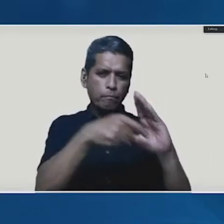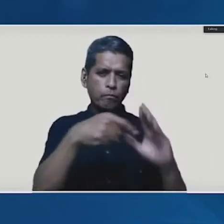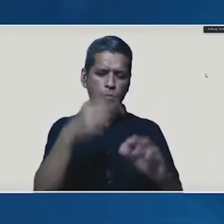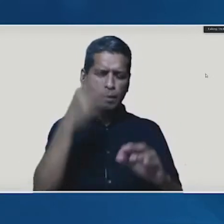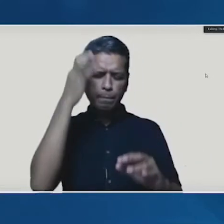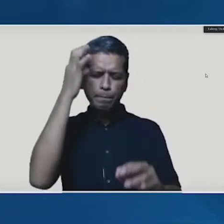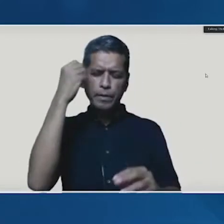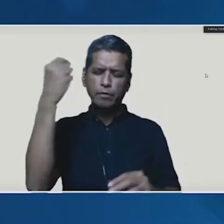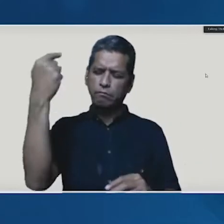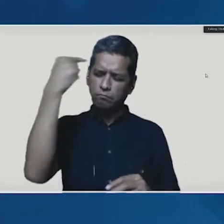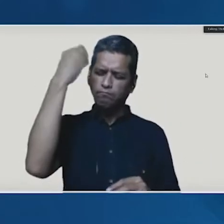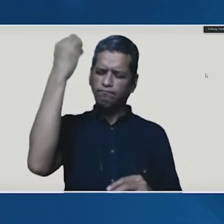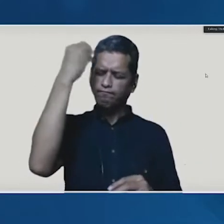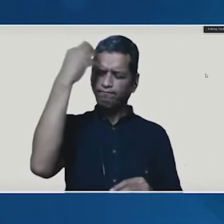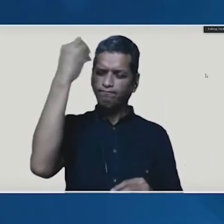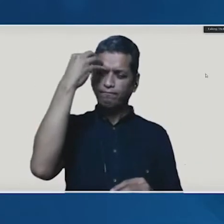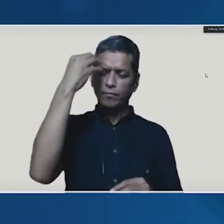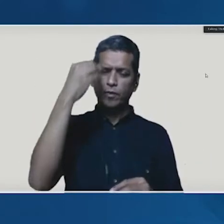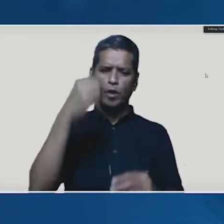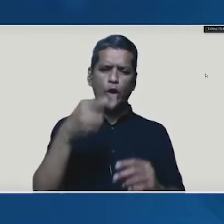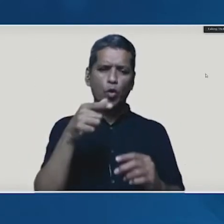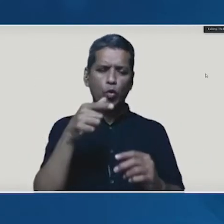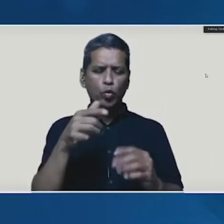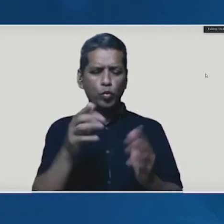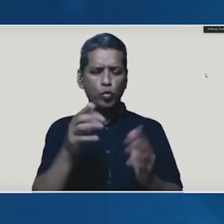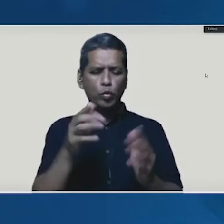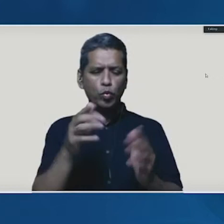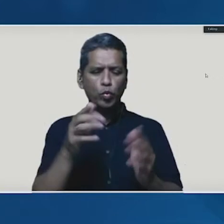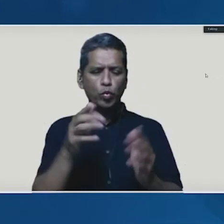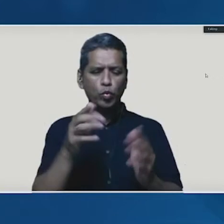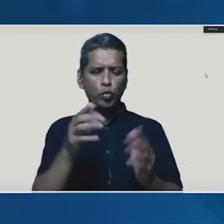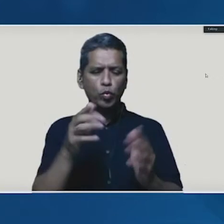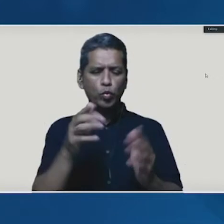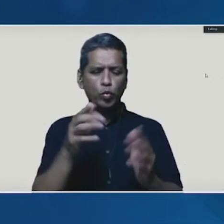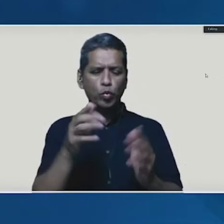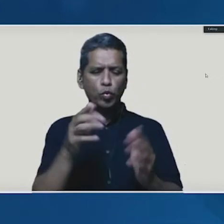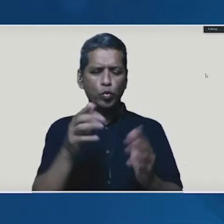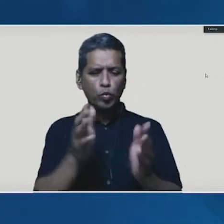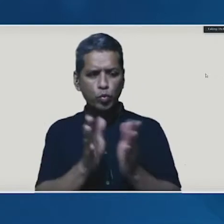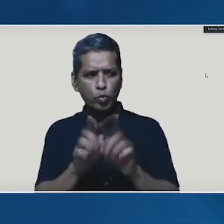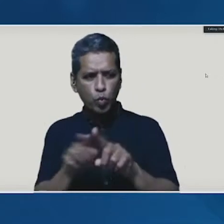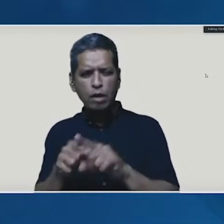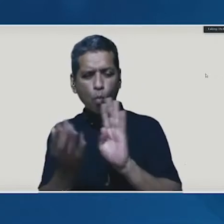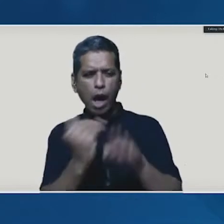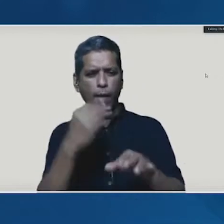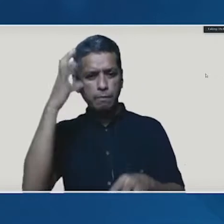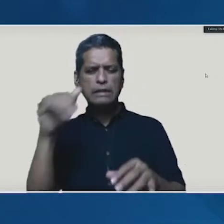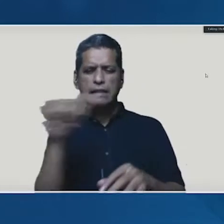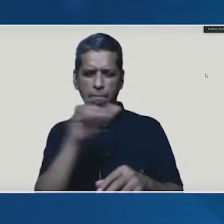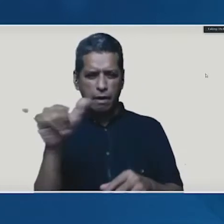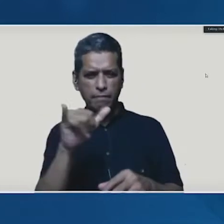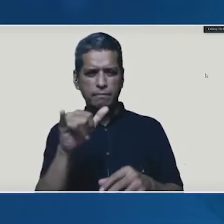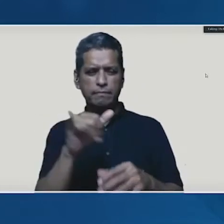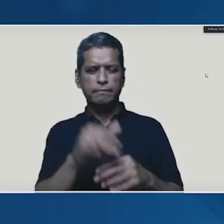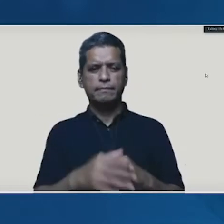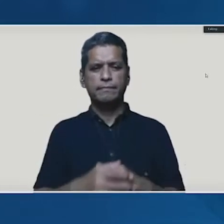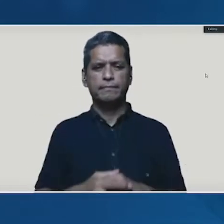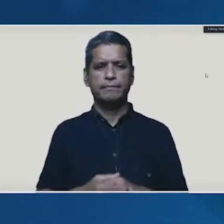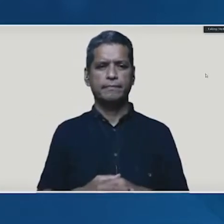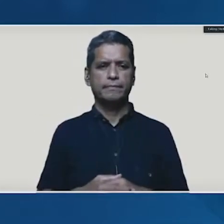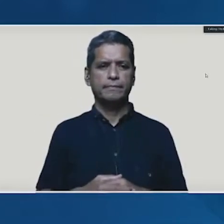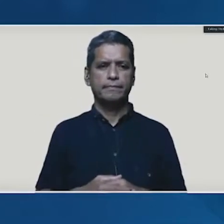Ada hal itu udah berulang-ulang datang kepada dia dan eh